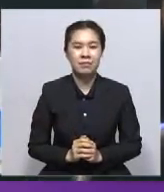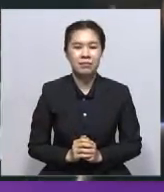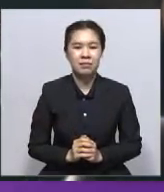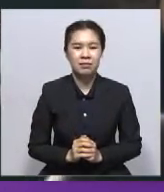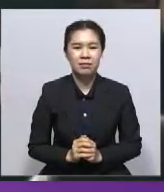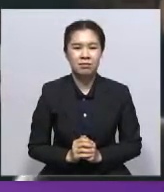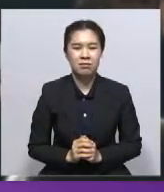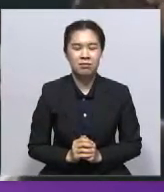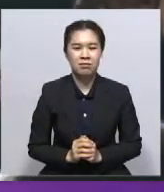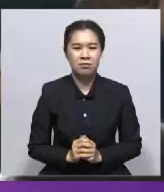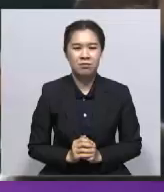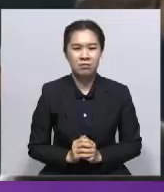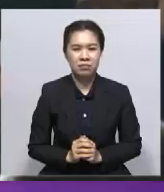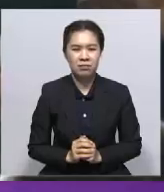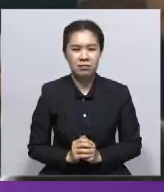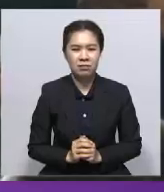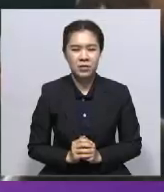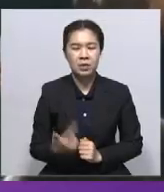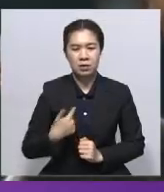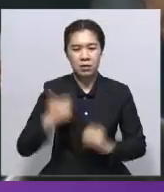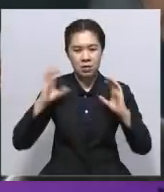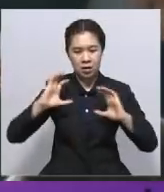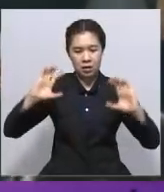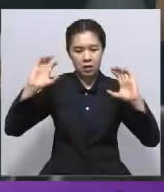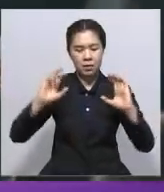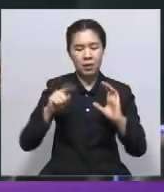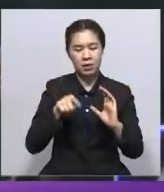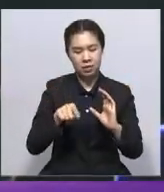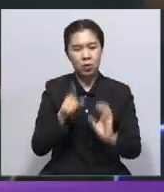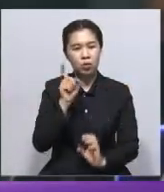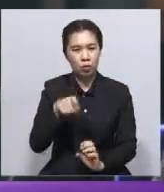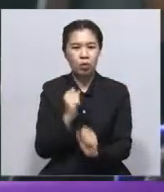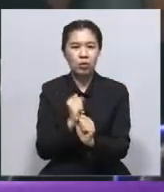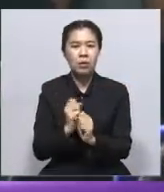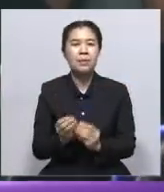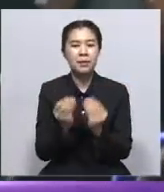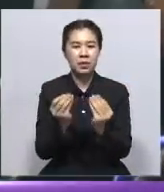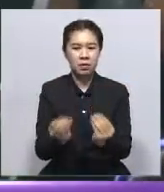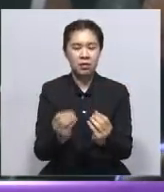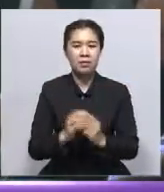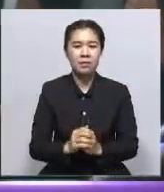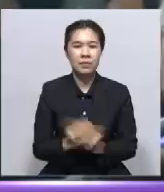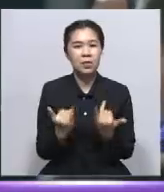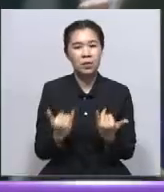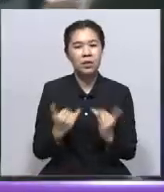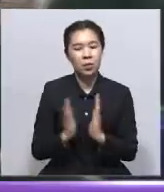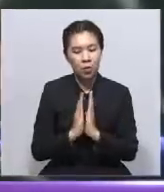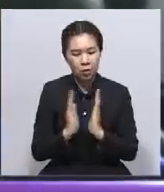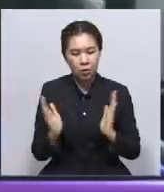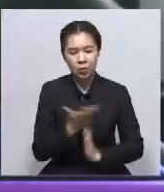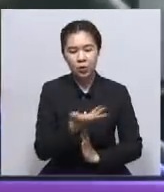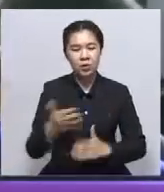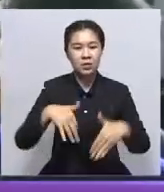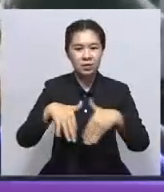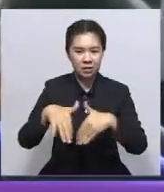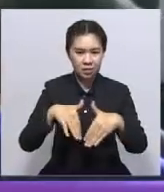ไหนเขาทำได้หรอกแบบนี้รัฐบาลนี้ก็ต้องทำอะนะถึงแม้ว่ามันจะมีปัญหาเยอะเราก็ต้องทำนะวันนี้ก็ขอบคุณทุกคนนะครับผมเห็นแววตา